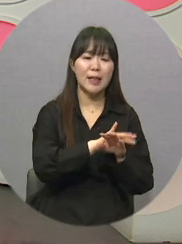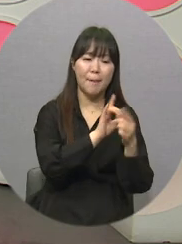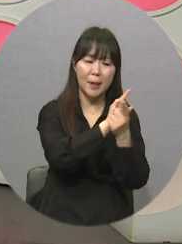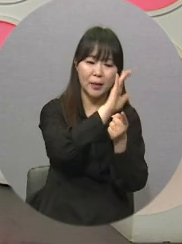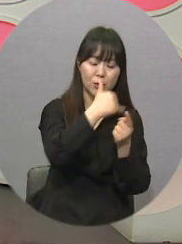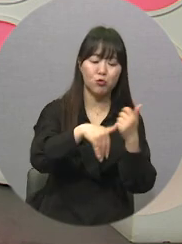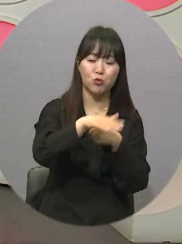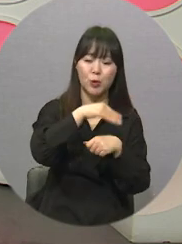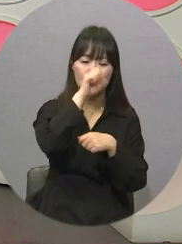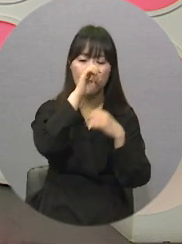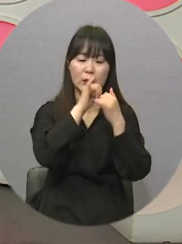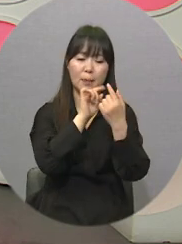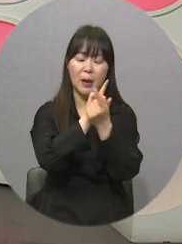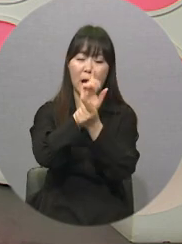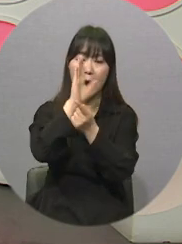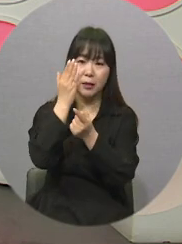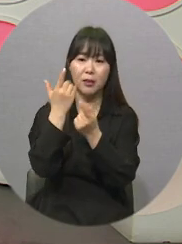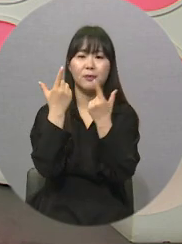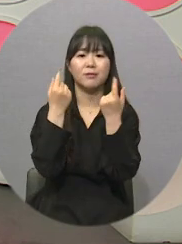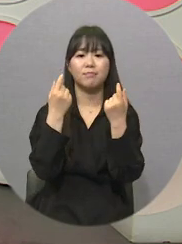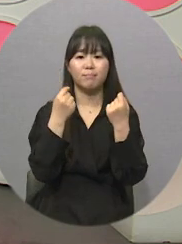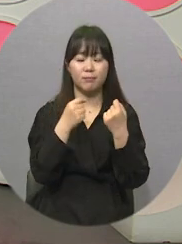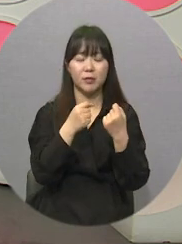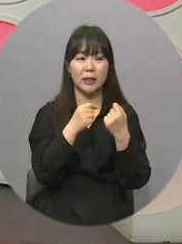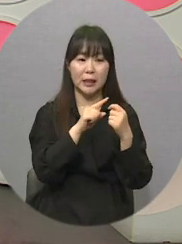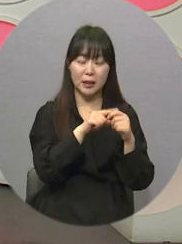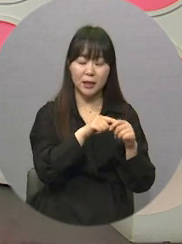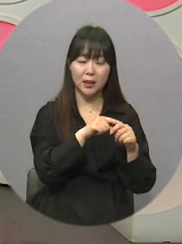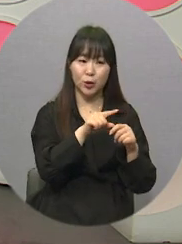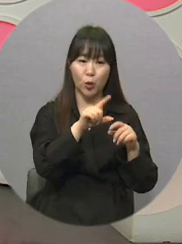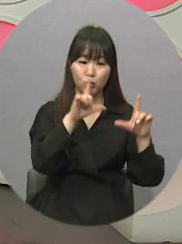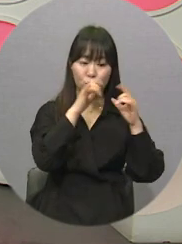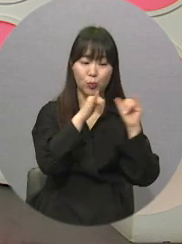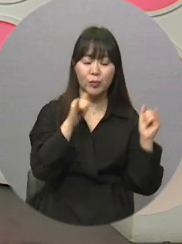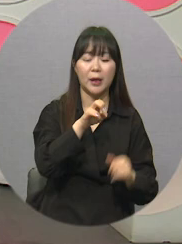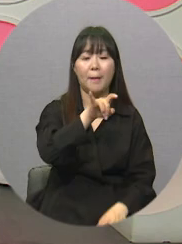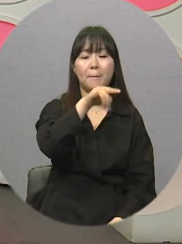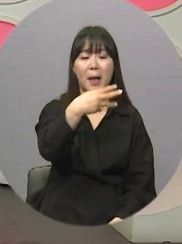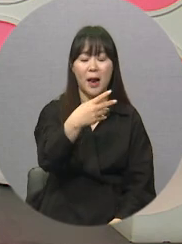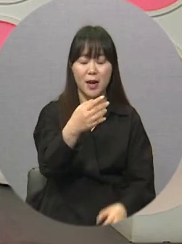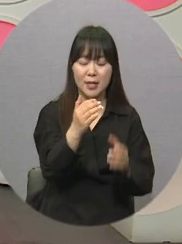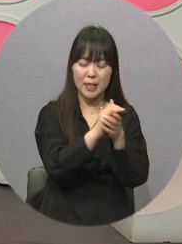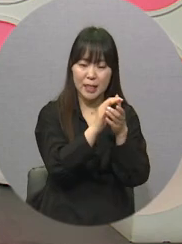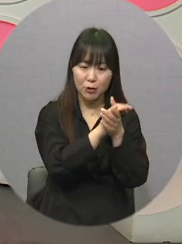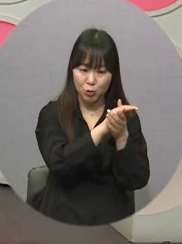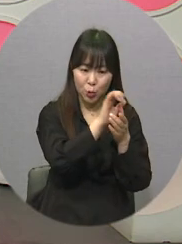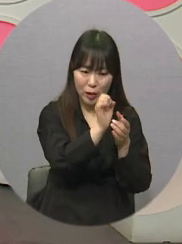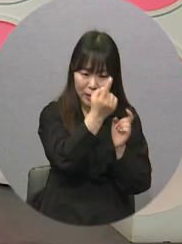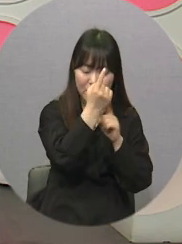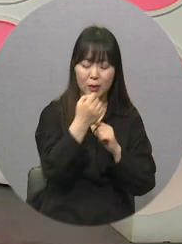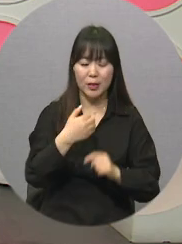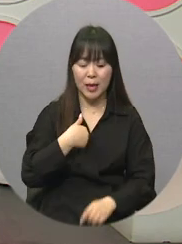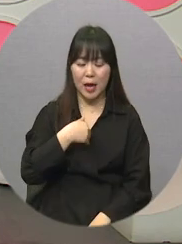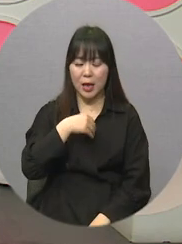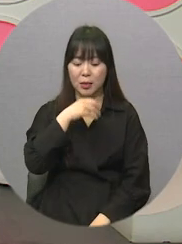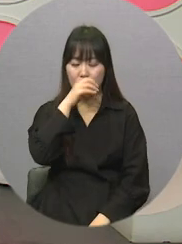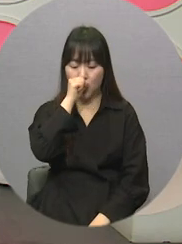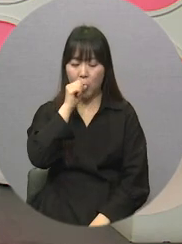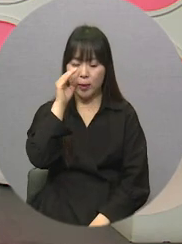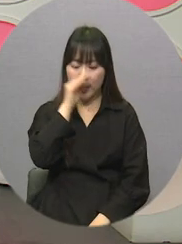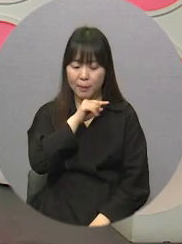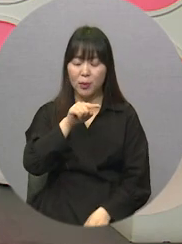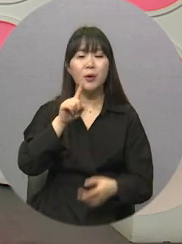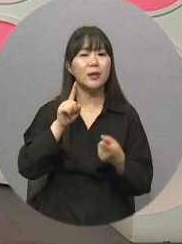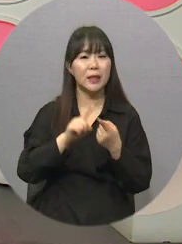둬야 된다 이러잖아요. 아마 이 친구는 그 메리라는 친구 때문에 이 자기가 갖고 있는 어떤 나쁜 점이나 안 좋은